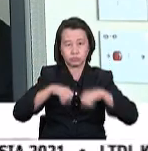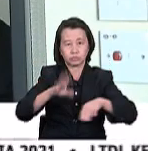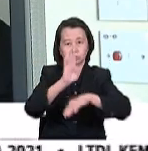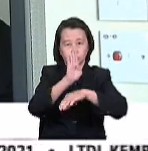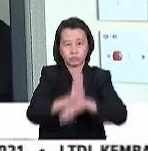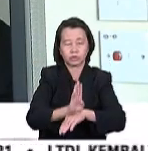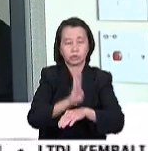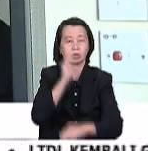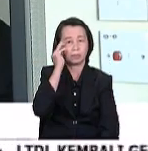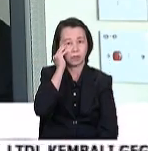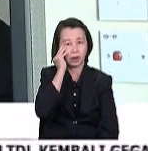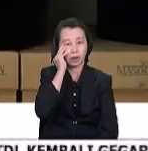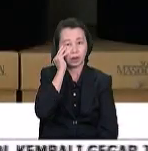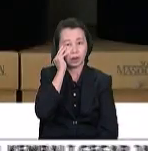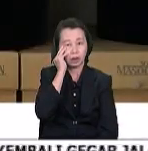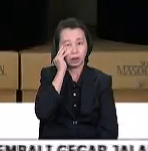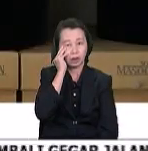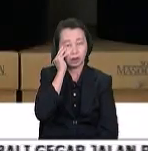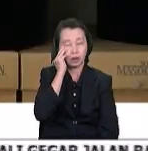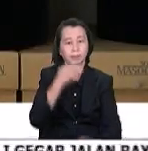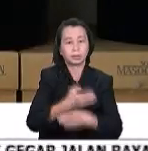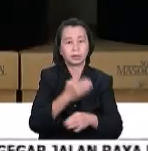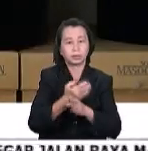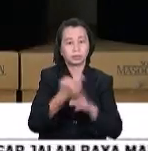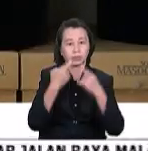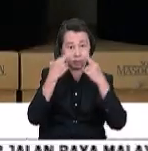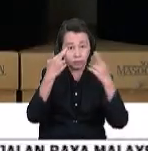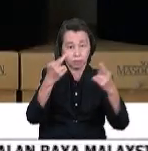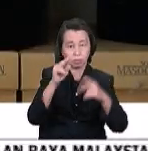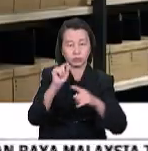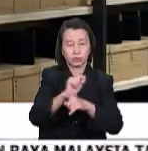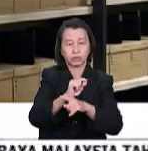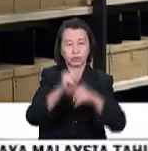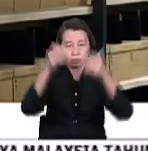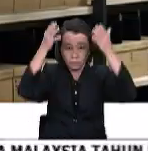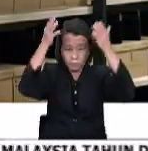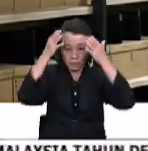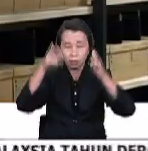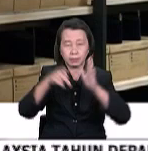budaya kemelayuan yang dipanggil berbentuk rasmi yang